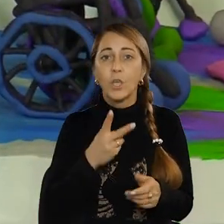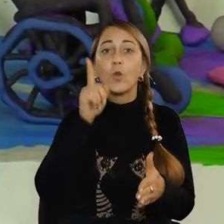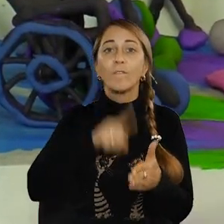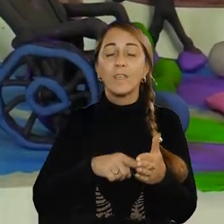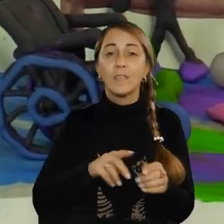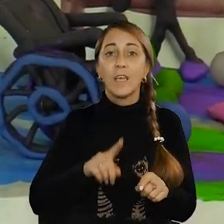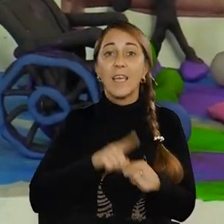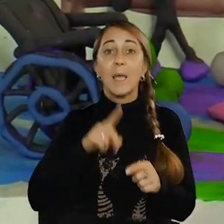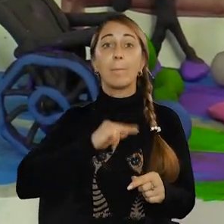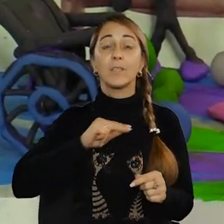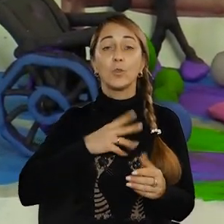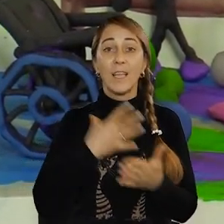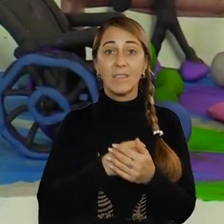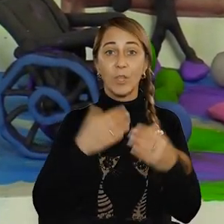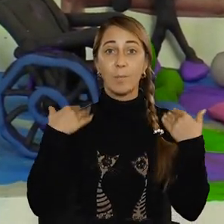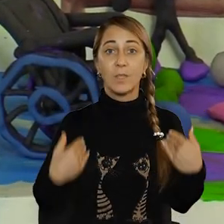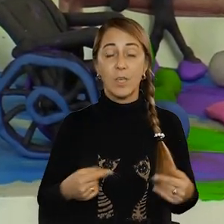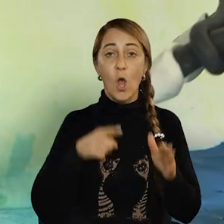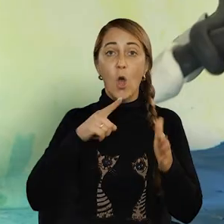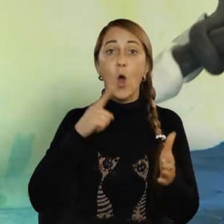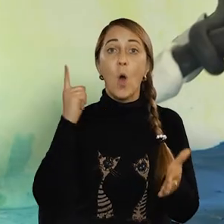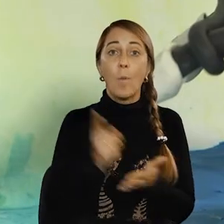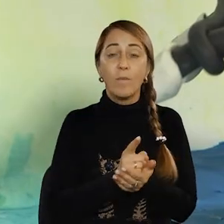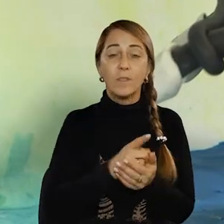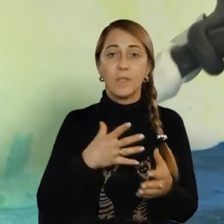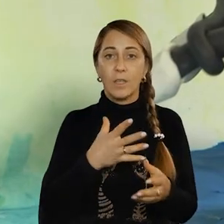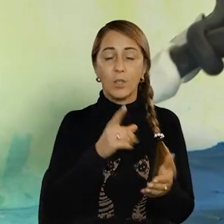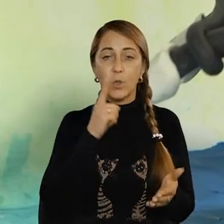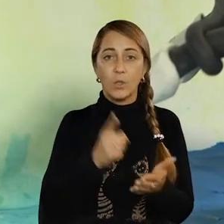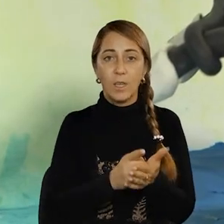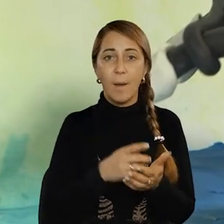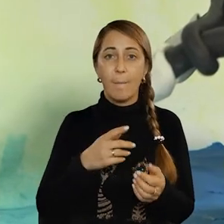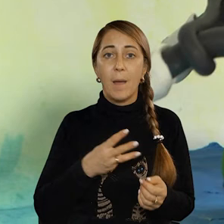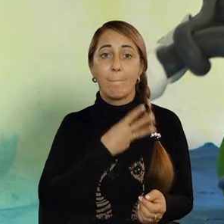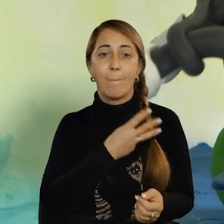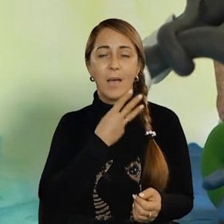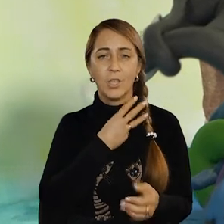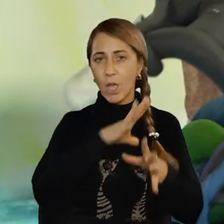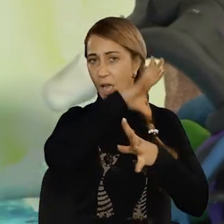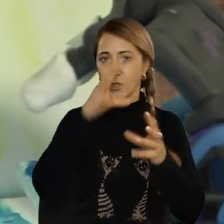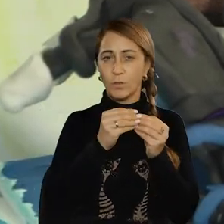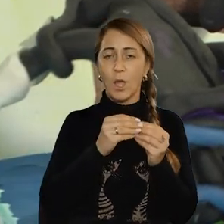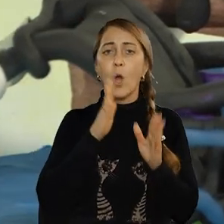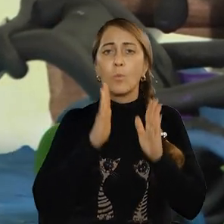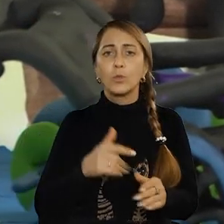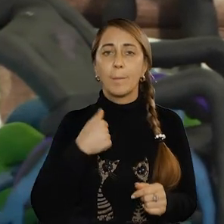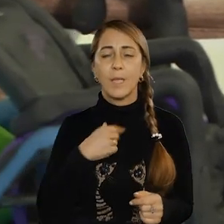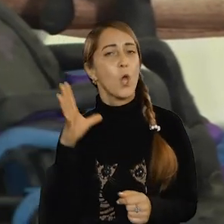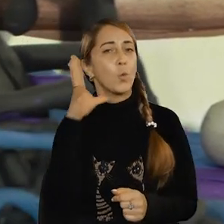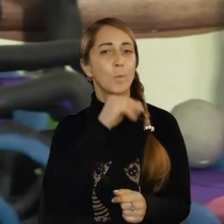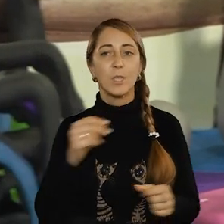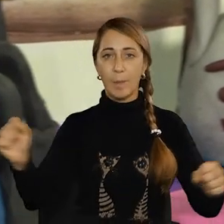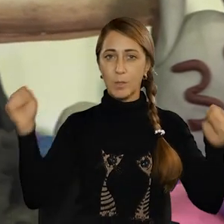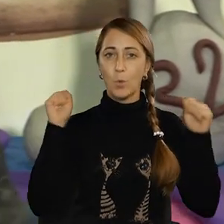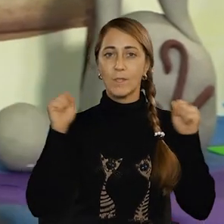вірить і працює над своїм тілом, той обов'язково досягає бажаних результатів. Тож бути мені успішним